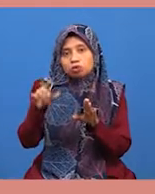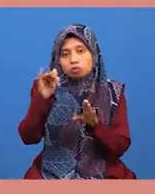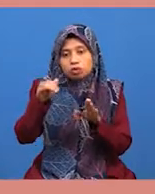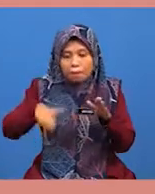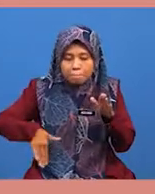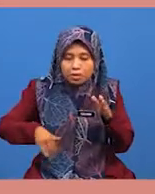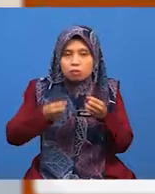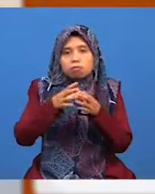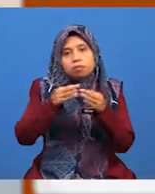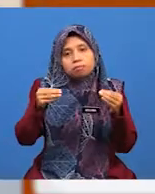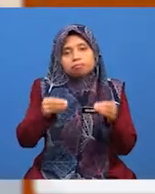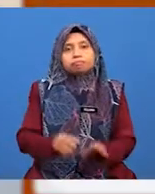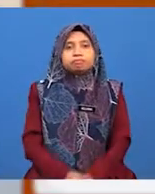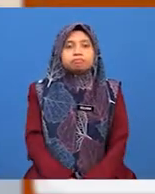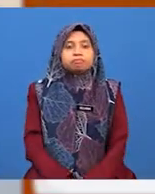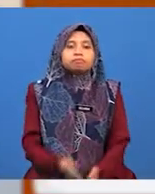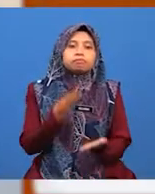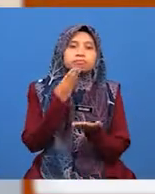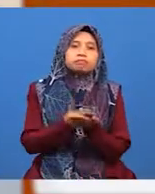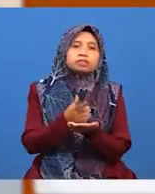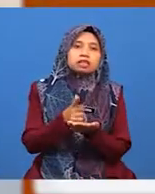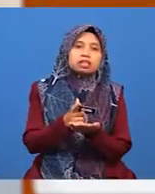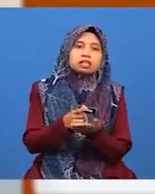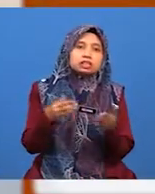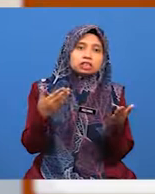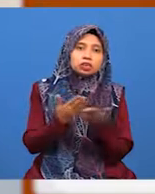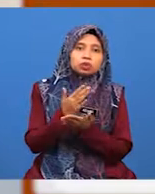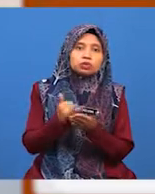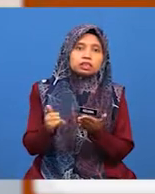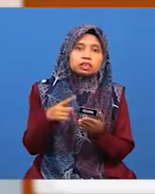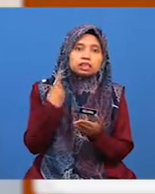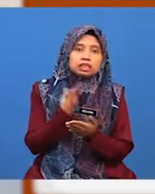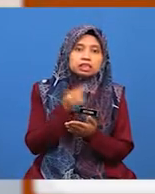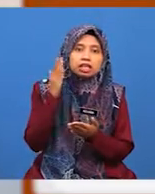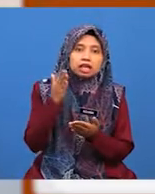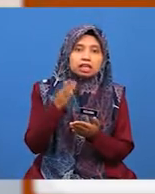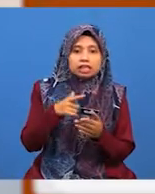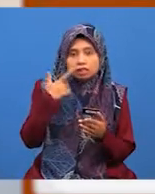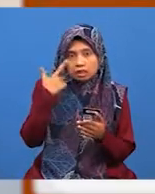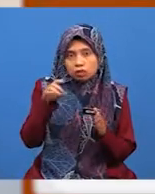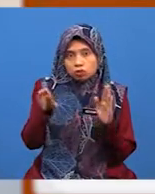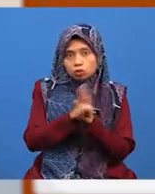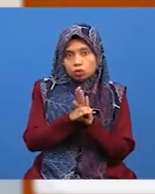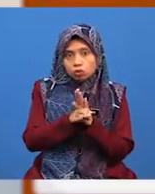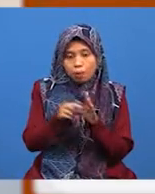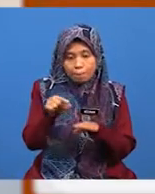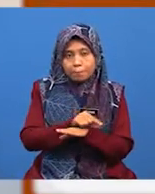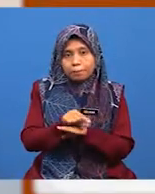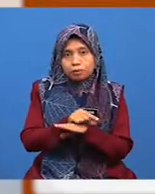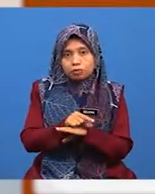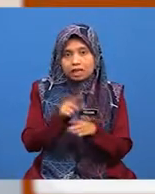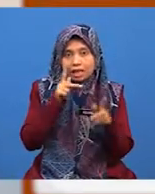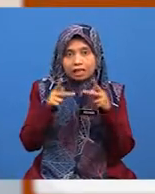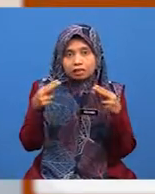belum selesai. Baiklah, seterusnya kita akan lihat contoh penggunaan